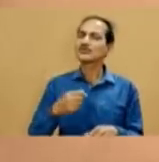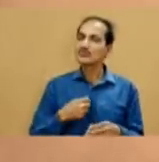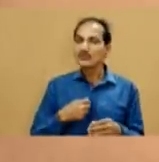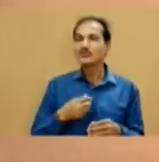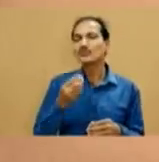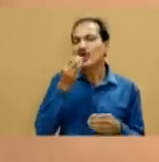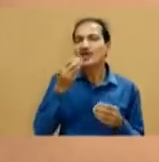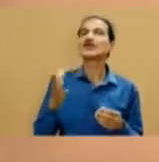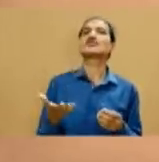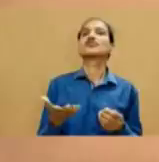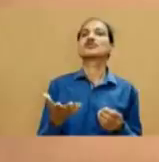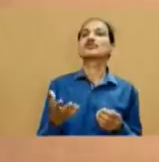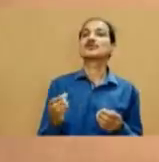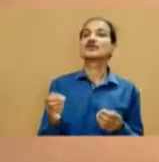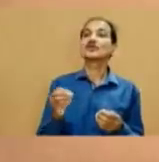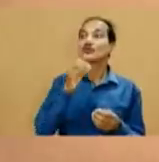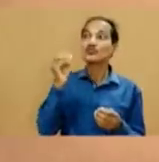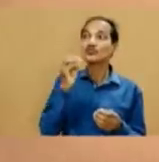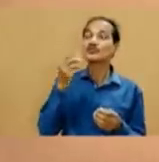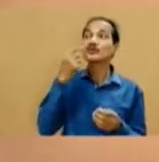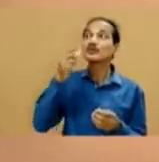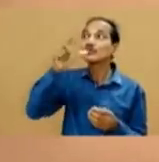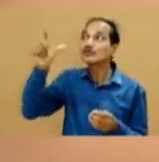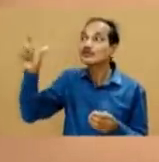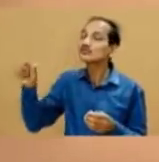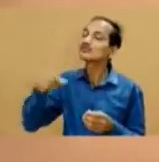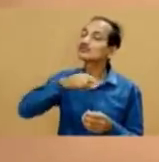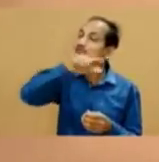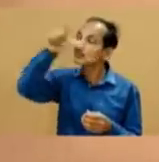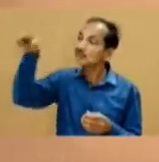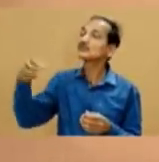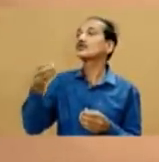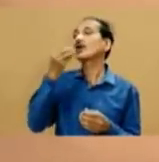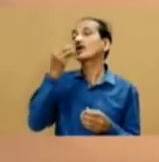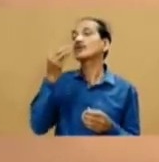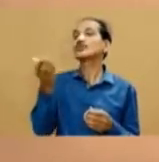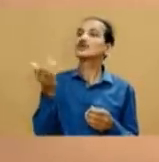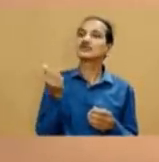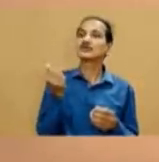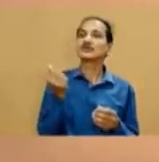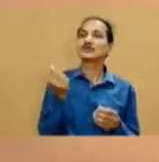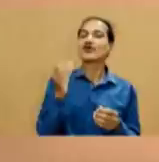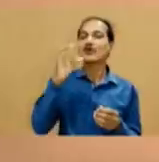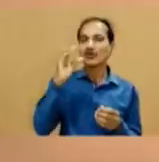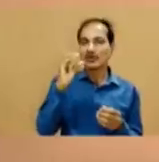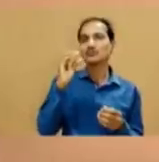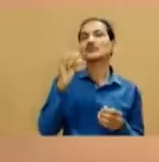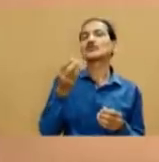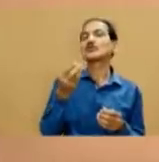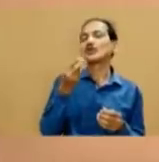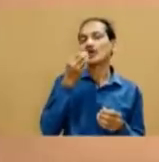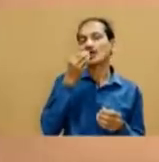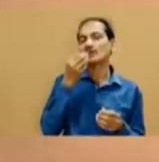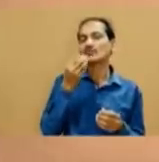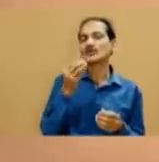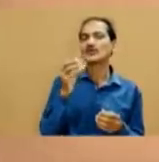ସାରା ଓଡ଼ିଶାବାସୀ, ସାରା ଦେଶବାସୀ, ପୃଥିବୀବାସୀ ସମସ୍ତଙ୍କର ଖାଇବା ଦରକାର। ଏବଂ ଅଳ୍ପ ଖାଇବା, ଅଳ୍ପ ଖାଇଲେ